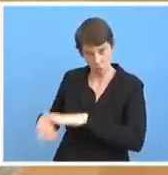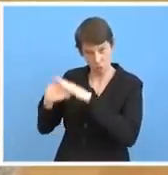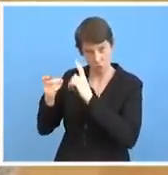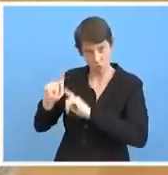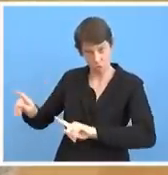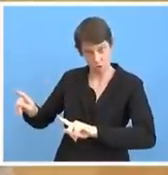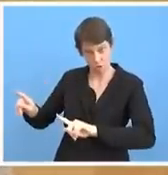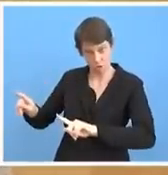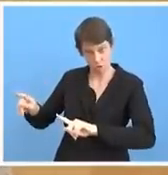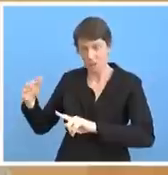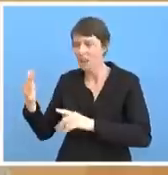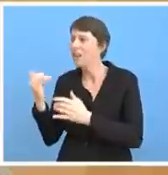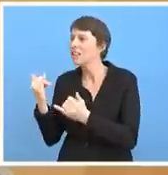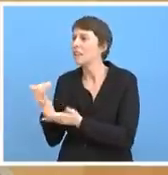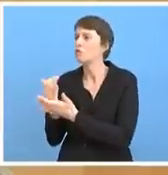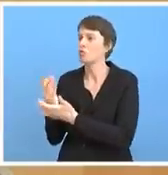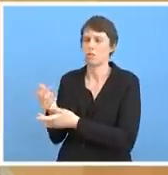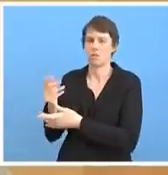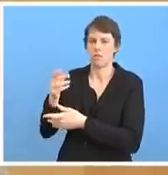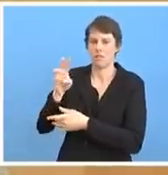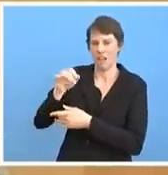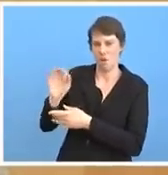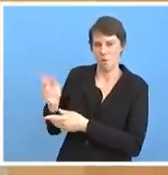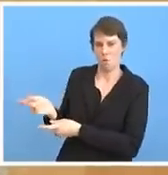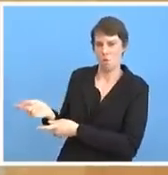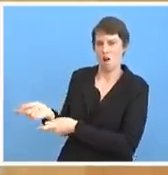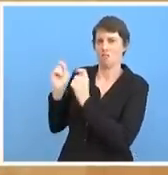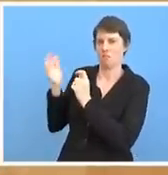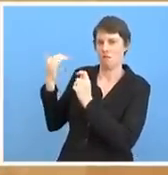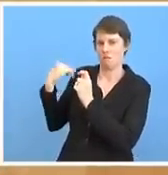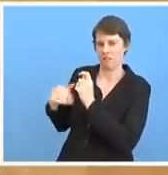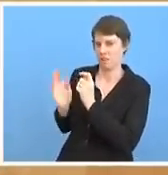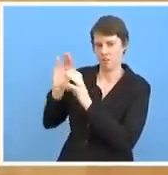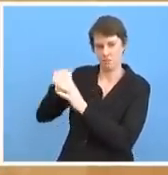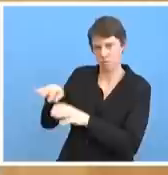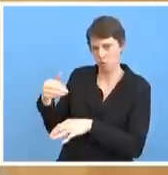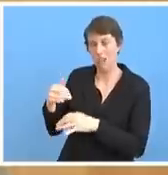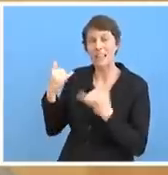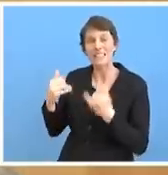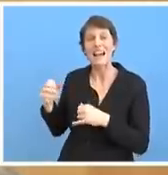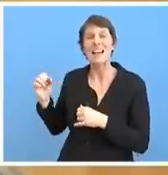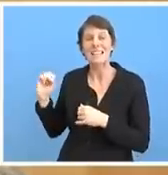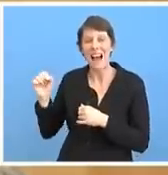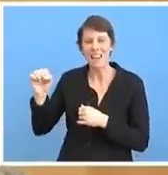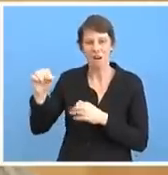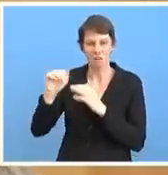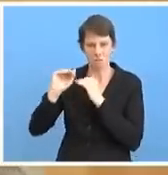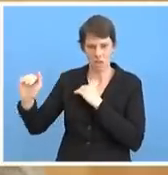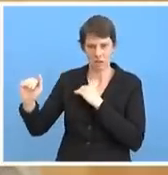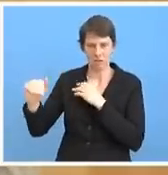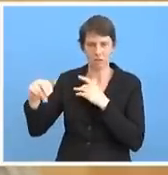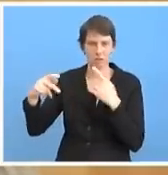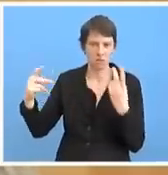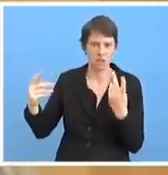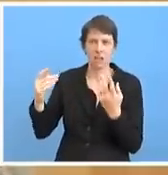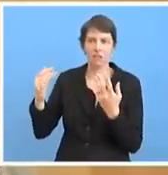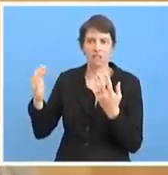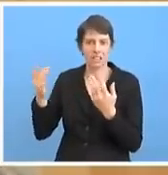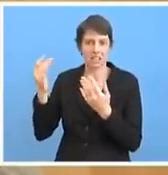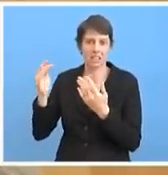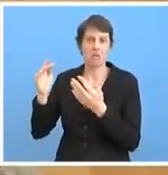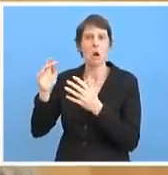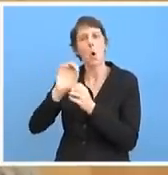Antrag, das ist bisher nicht möglich gewesen. Nun ist Taiwan gilt als eines der Vorbilder bei der Bekämpfung